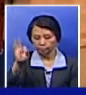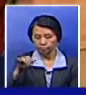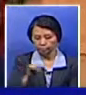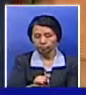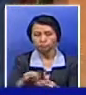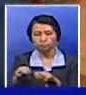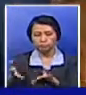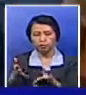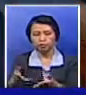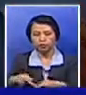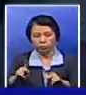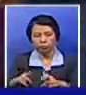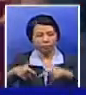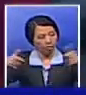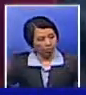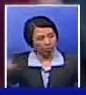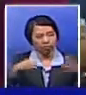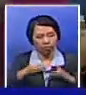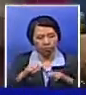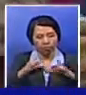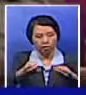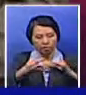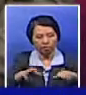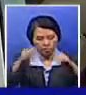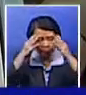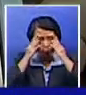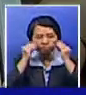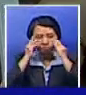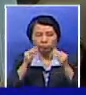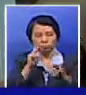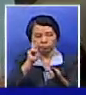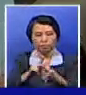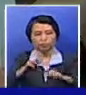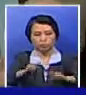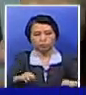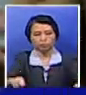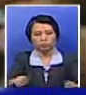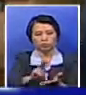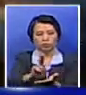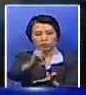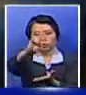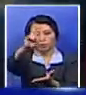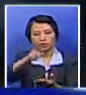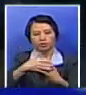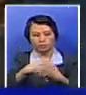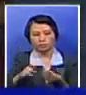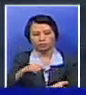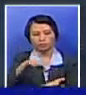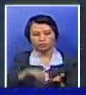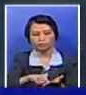tersebut memberikannya ruang yang lebih luas dalam menyalurkan pengetahuannya terutama kepada pelajar-pelajar universiti terbabit selepas